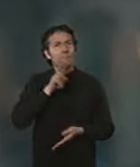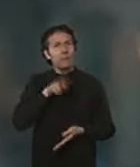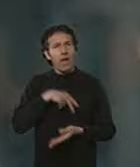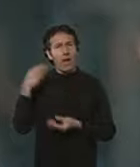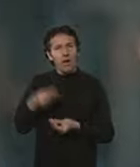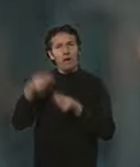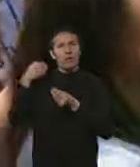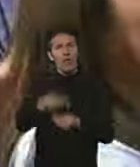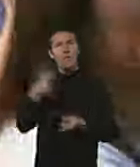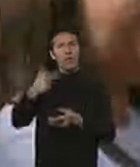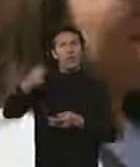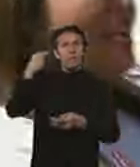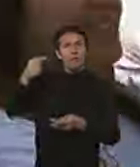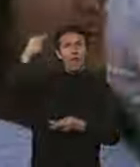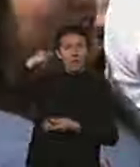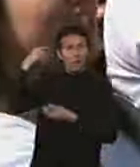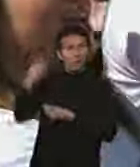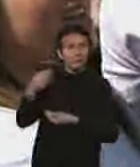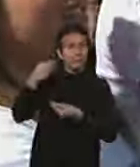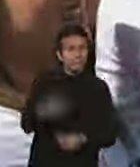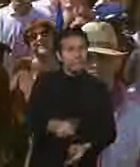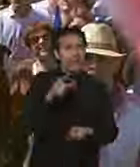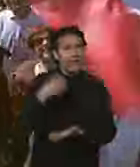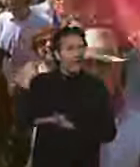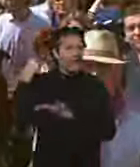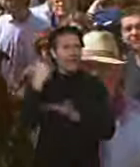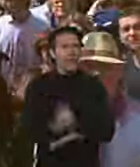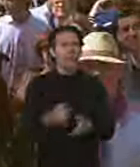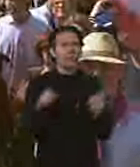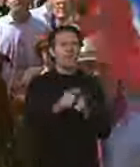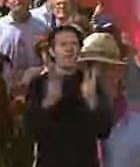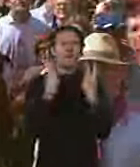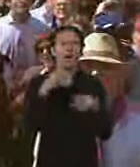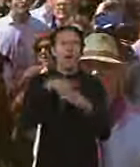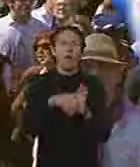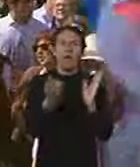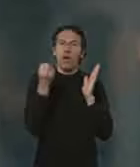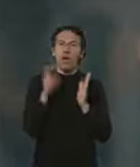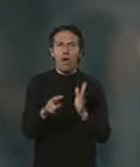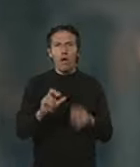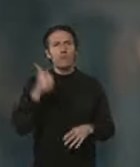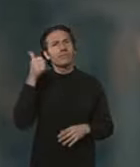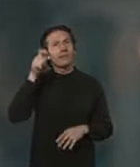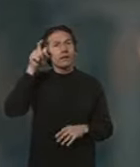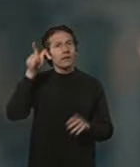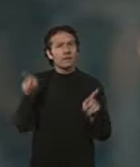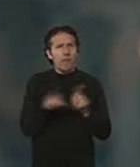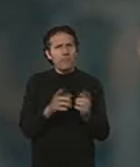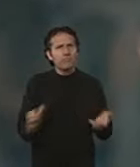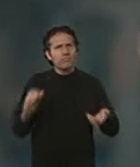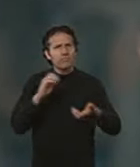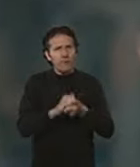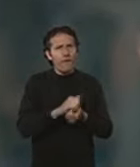nos grands-parents en héritage comme un trésor la réconciliation